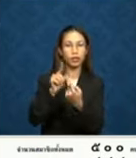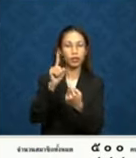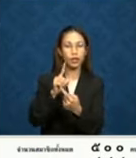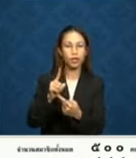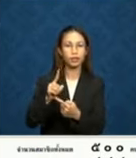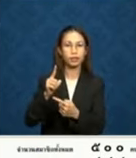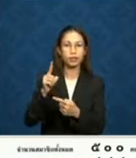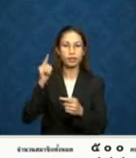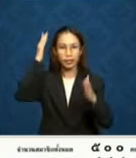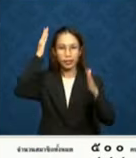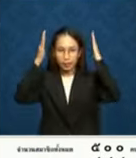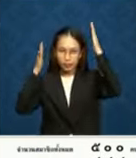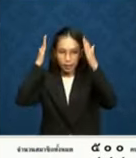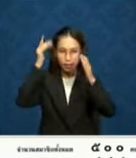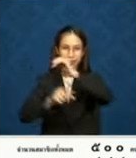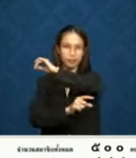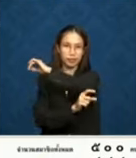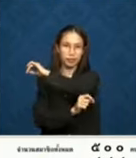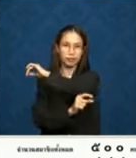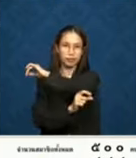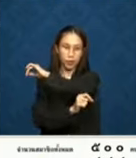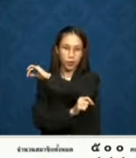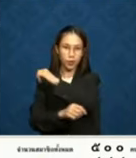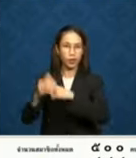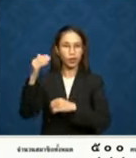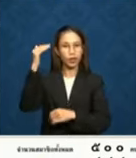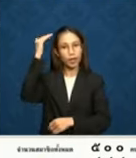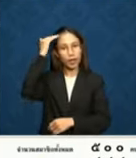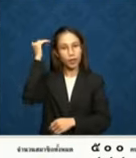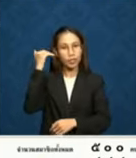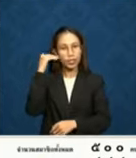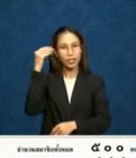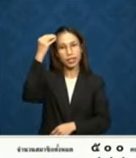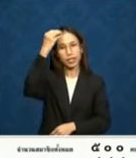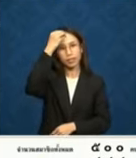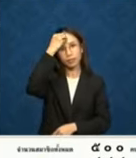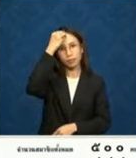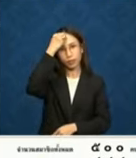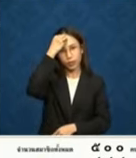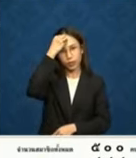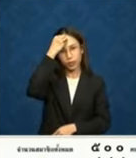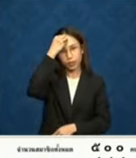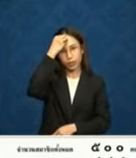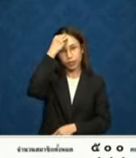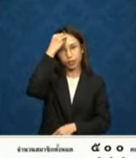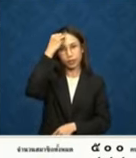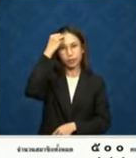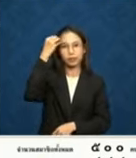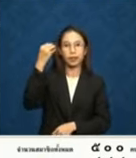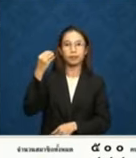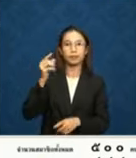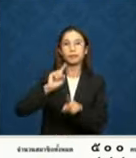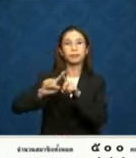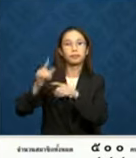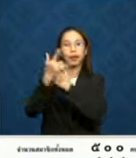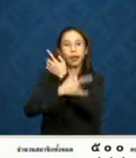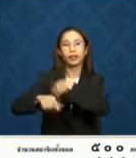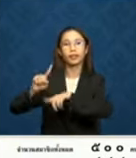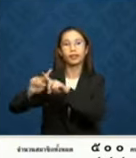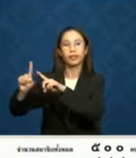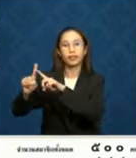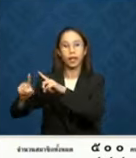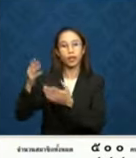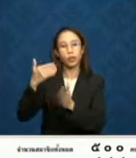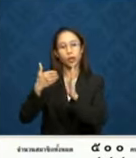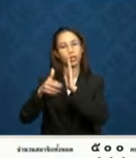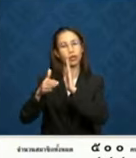เทศมาริเซีย สิงโปร์ เกาหลีใต้ ญี่ปุ่น อิสราเอล แล้วก็ทางภา